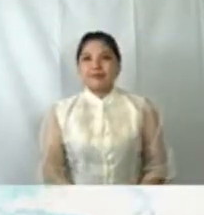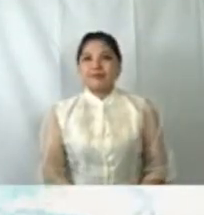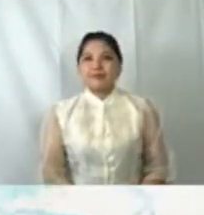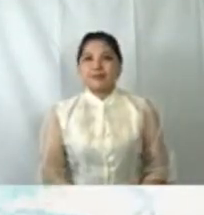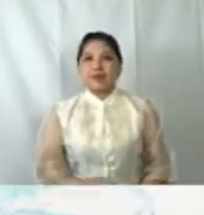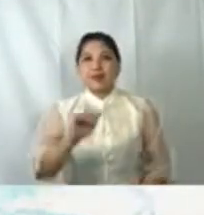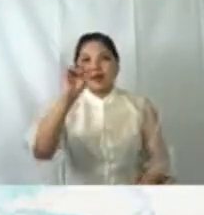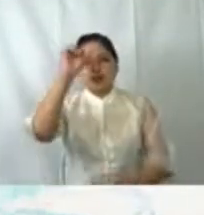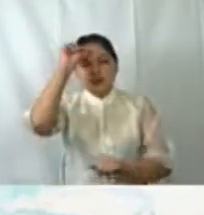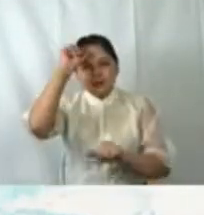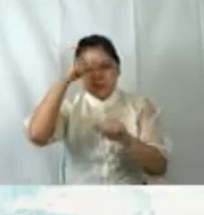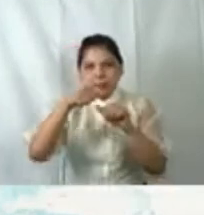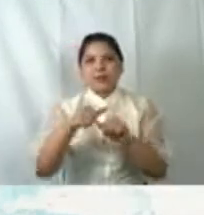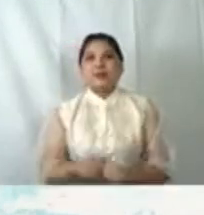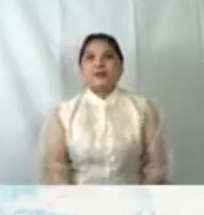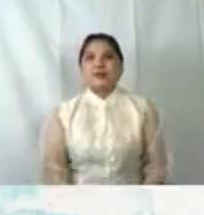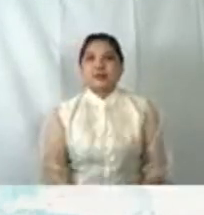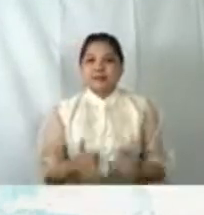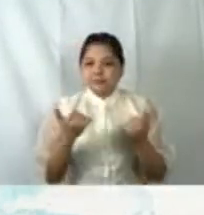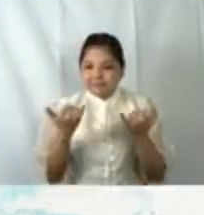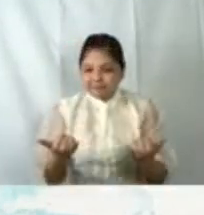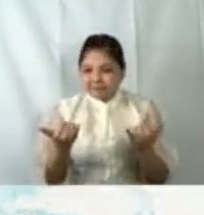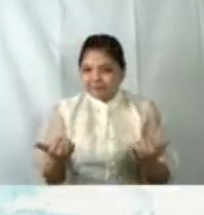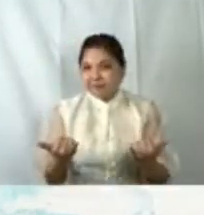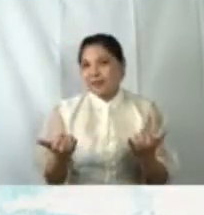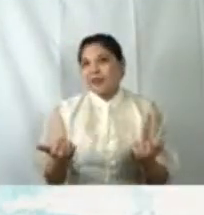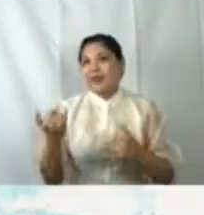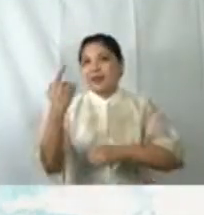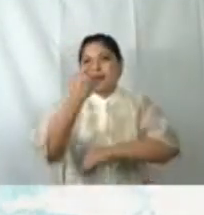Alalahanin natin ang araw na iyan.